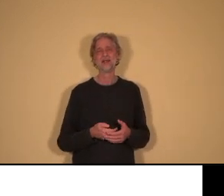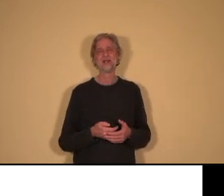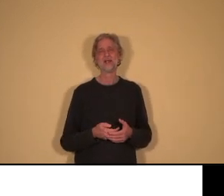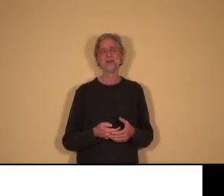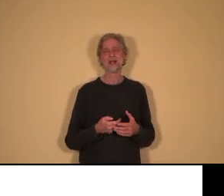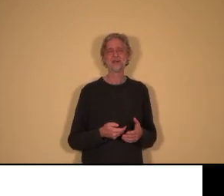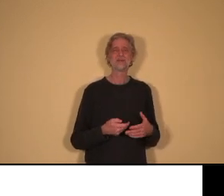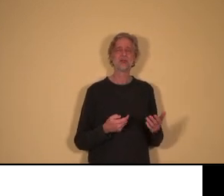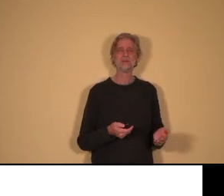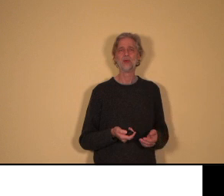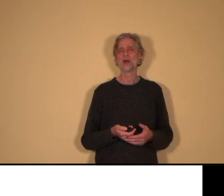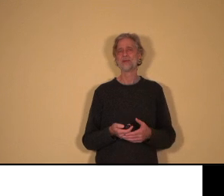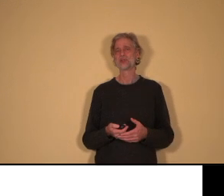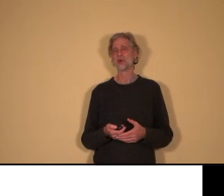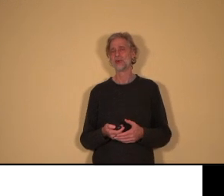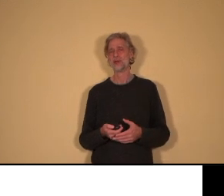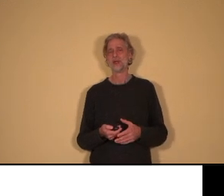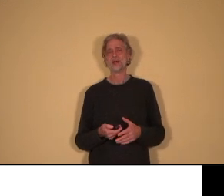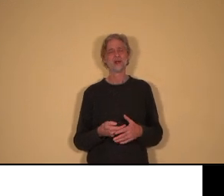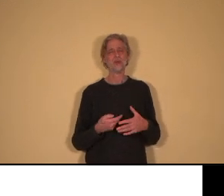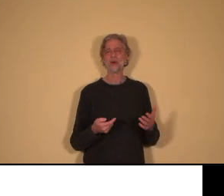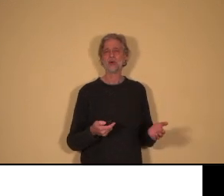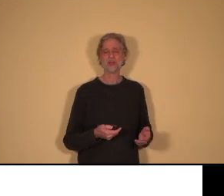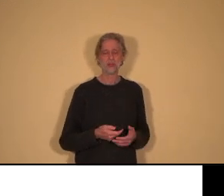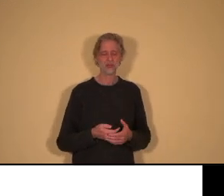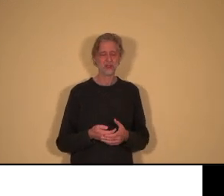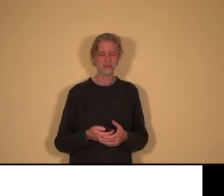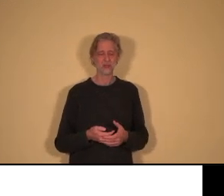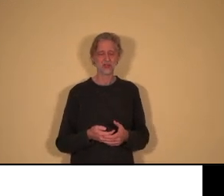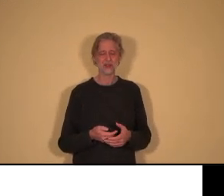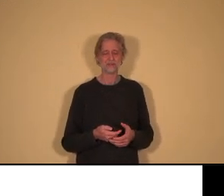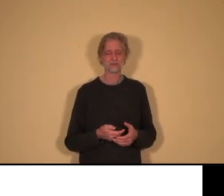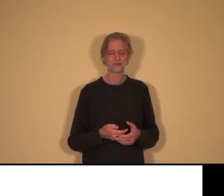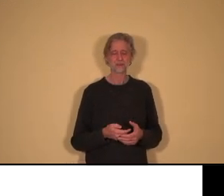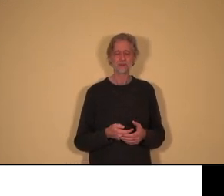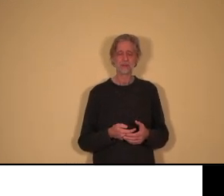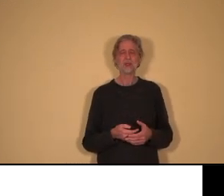hier die Bilanz für die Biokraftstoffe überhaupt nicht positiv zu sehen.